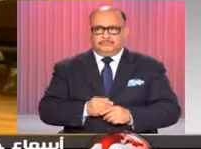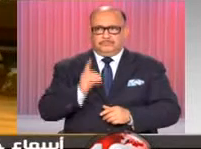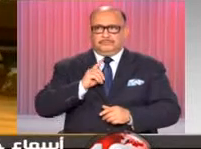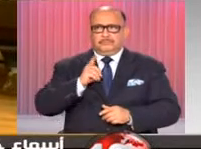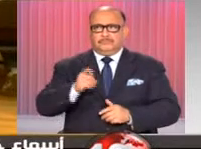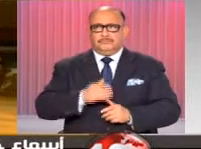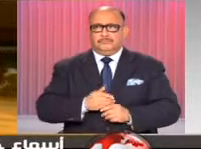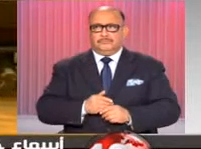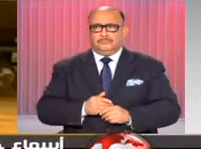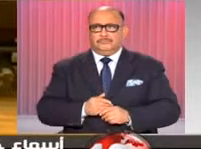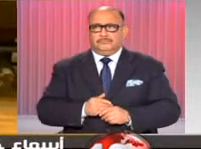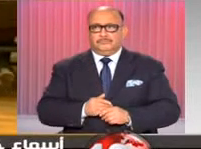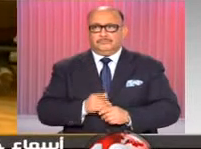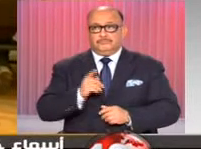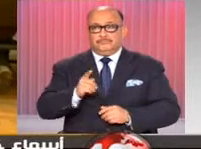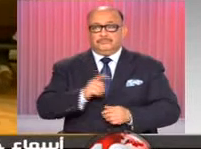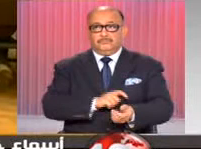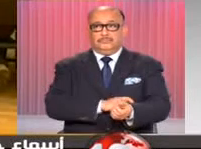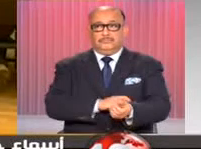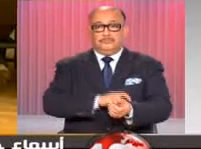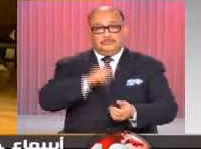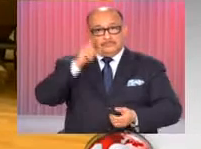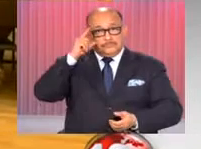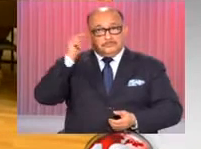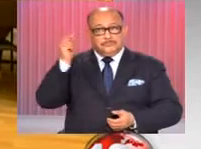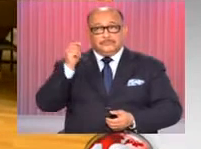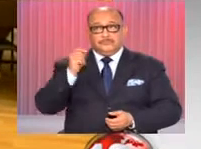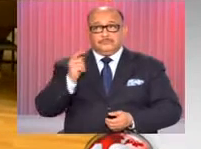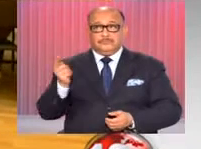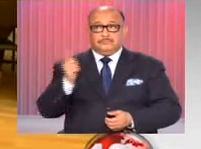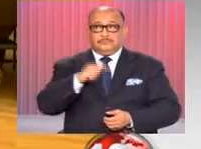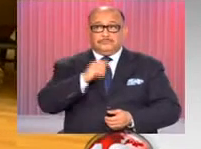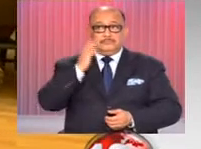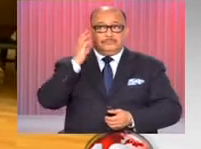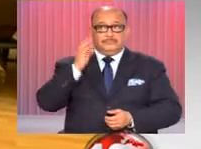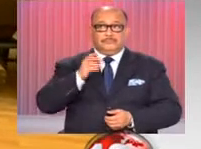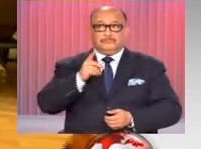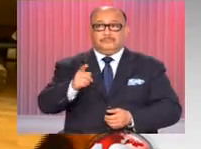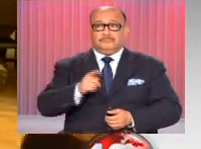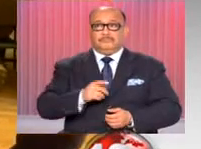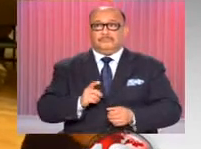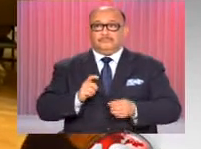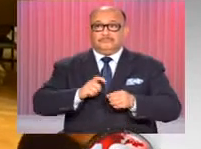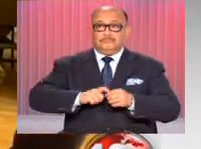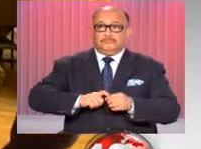ونوحدوا الشعب التونسي الكل ونقولوا انه القصرين مش بلاد الارهاب، القصرين هي